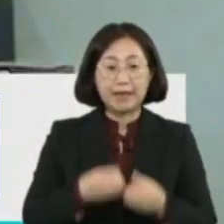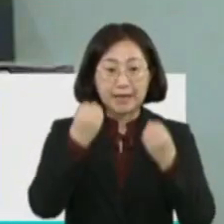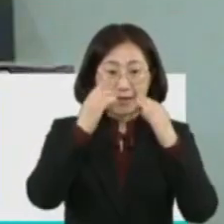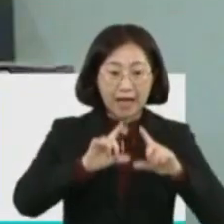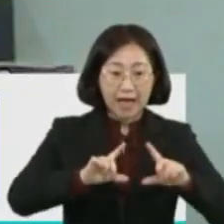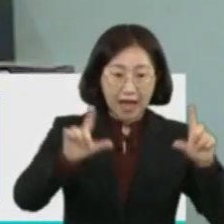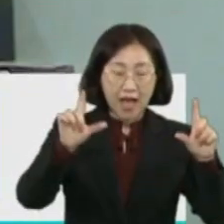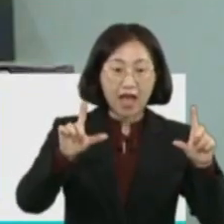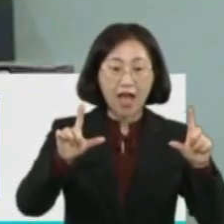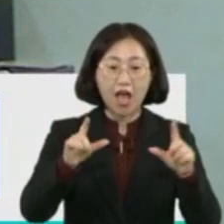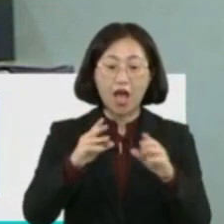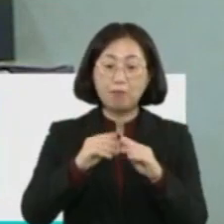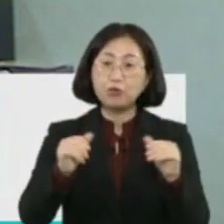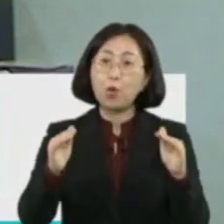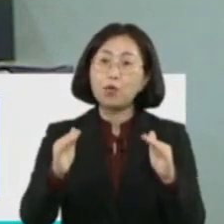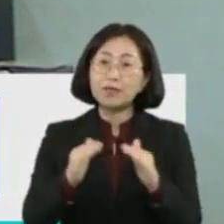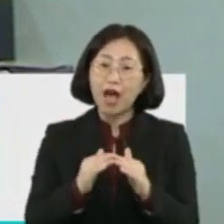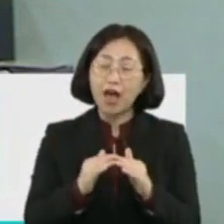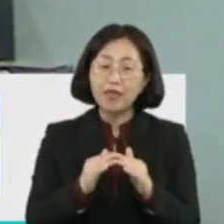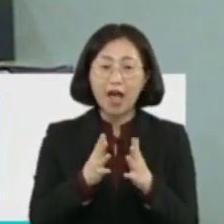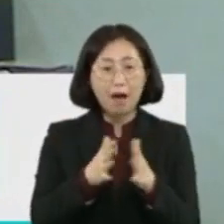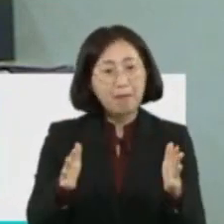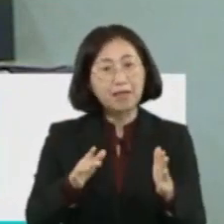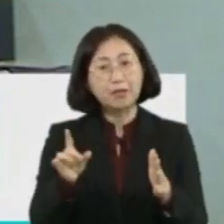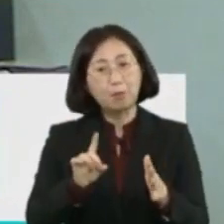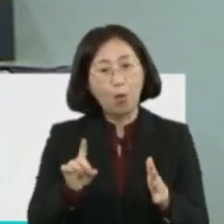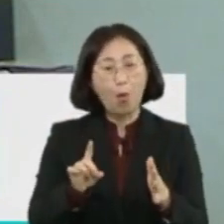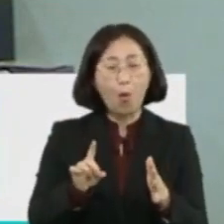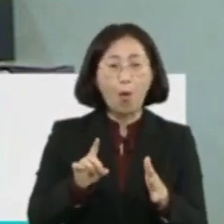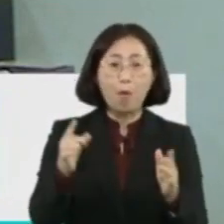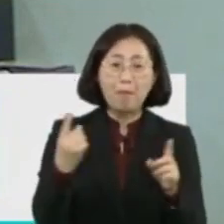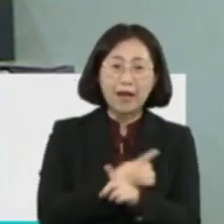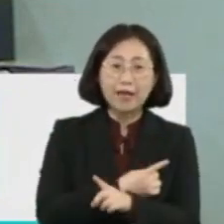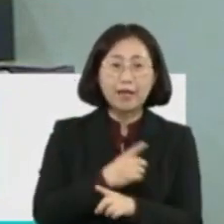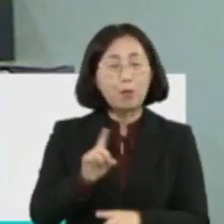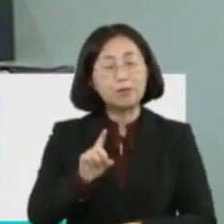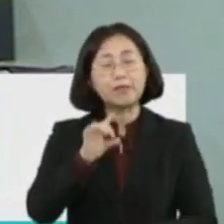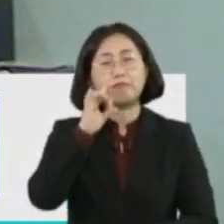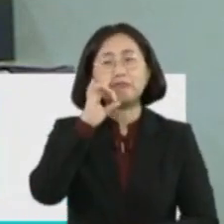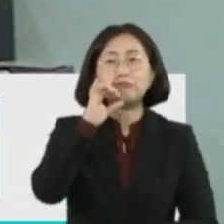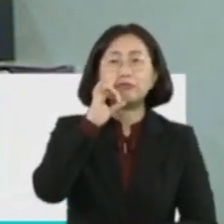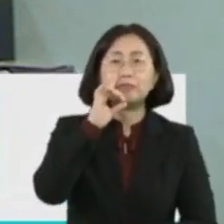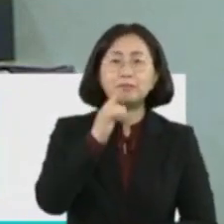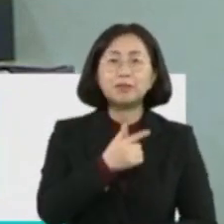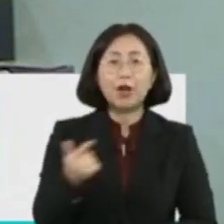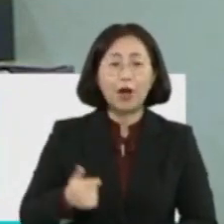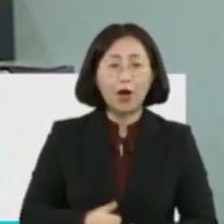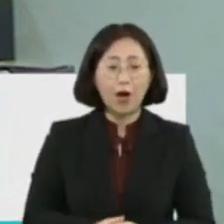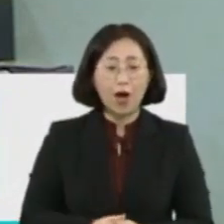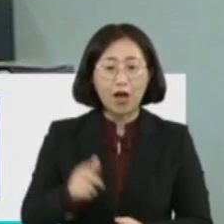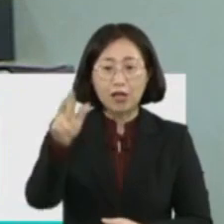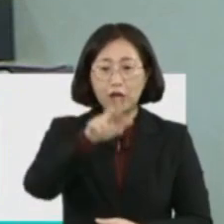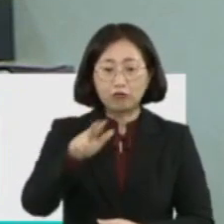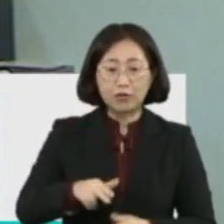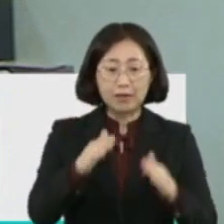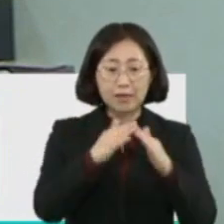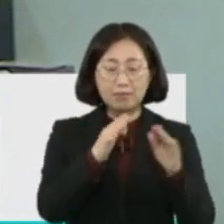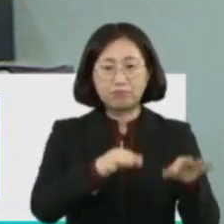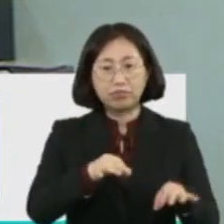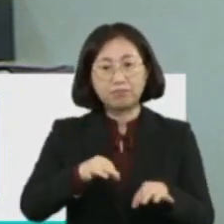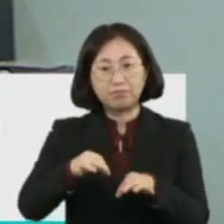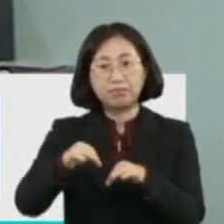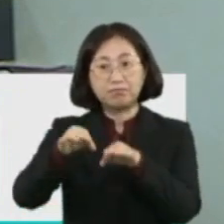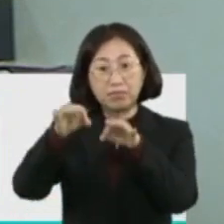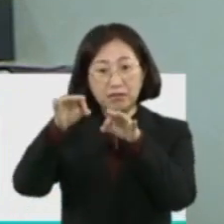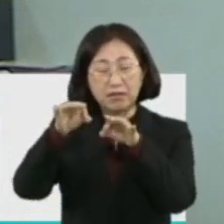새해 들어 우리 지역의 부동산 시장이 어떻게 바뀔지 궁금해하는 분들 많으시죠? 전국적으로 집값 상승세가